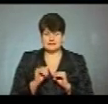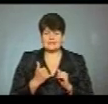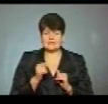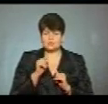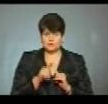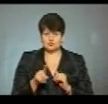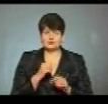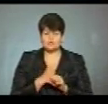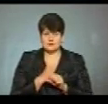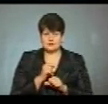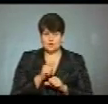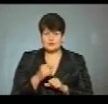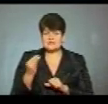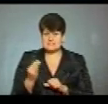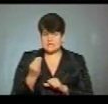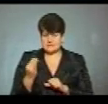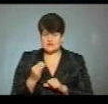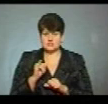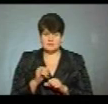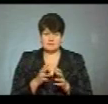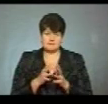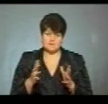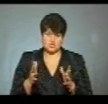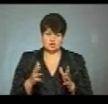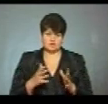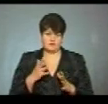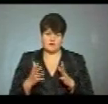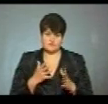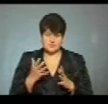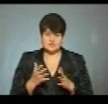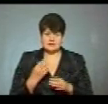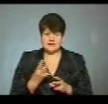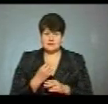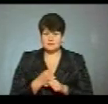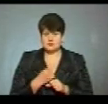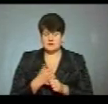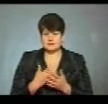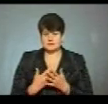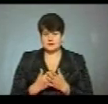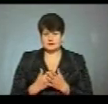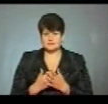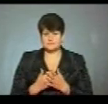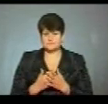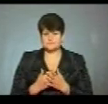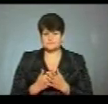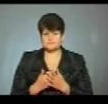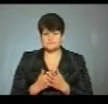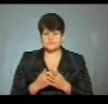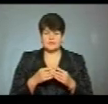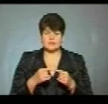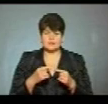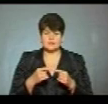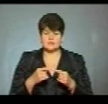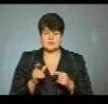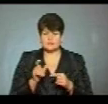того, щоб його зробити більш цікавішим і більш живавішим, я б сказав, треба працювати, наприклад, з різними